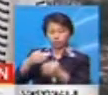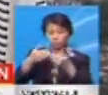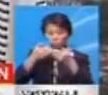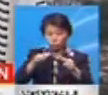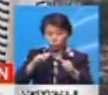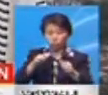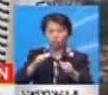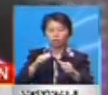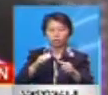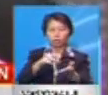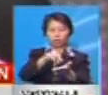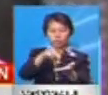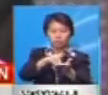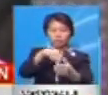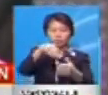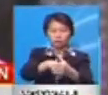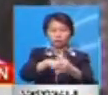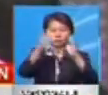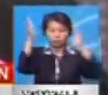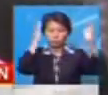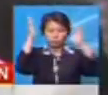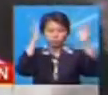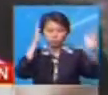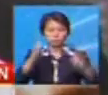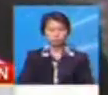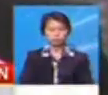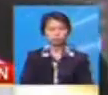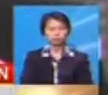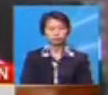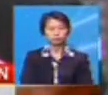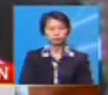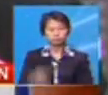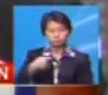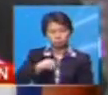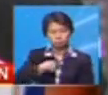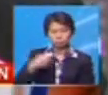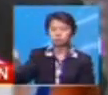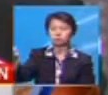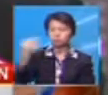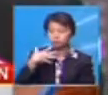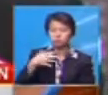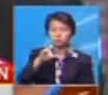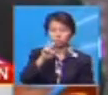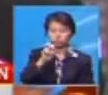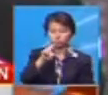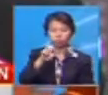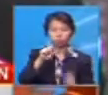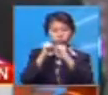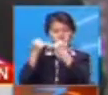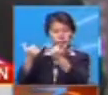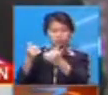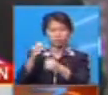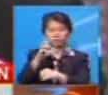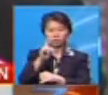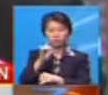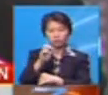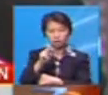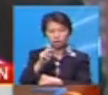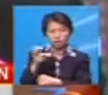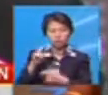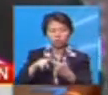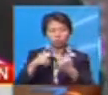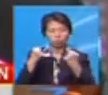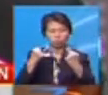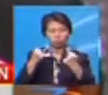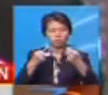utama dalam negara. So yang ke depan ni, saya dimaklumkan bahawa yang 20 ni antaranya ialah E&E again, yeah, very